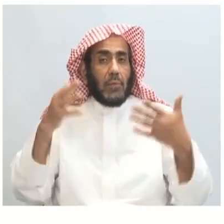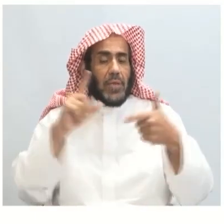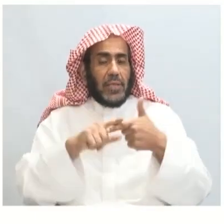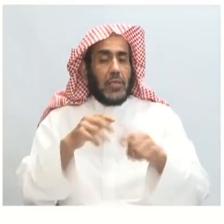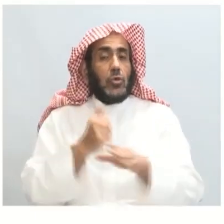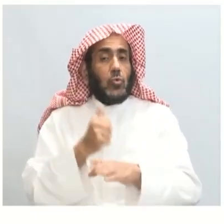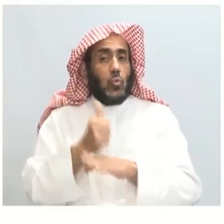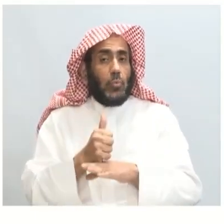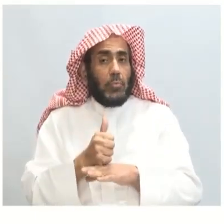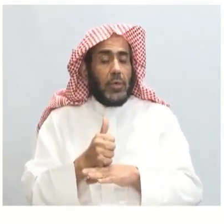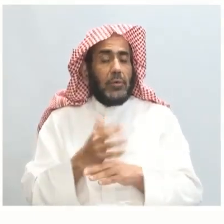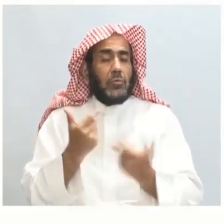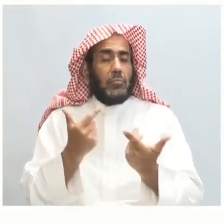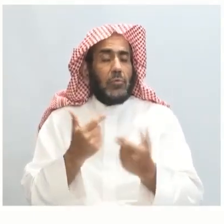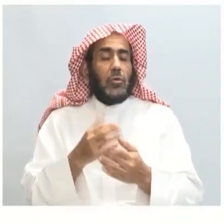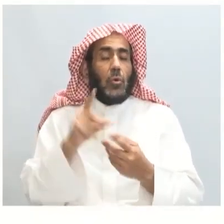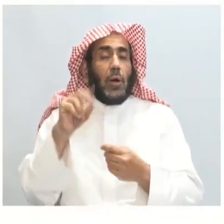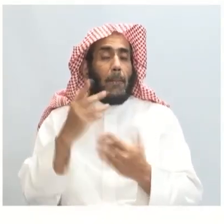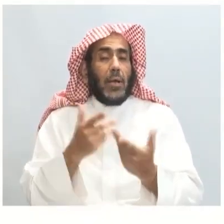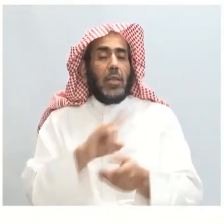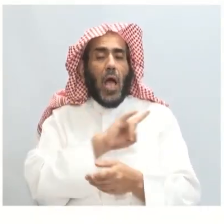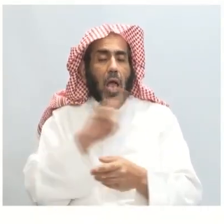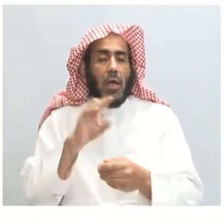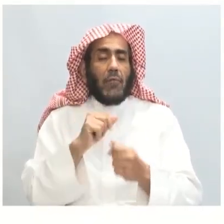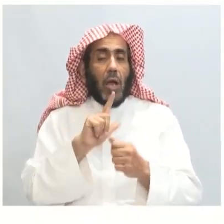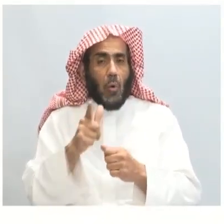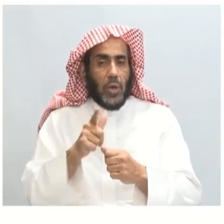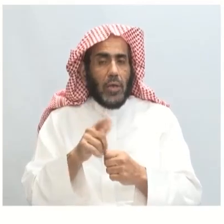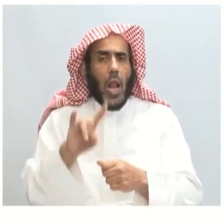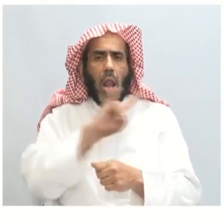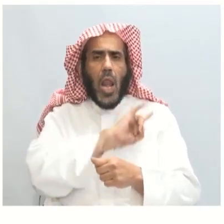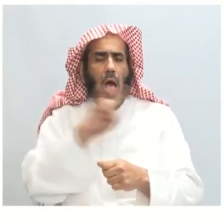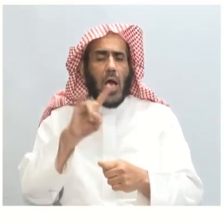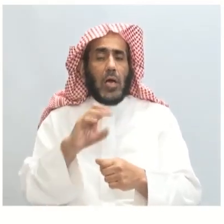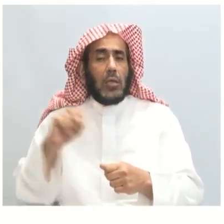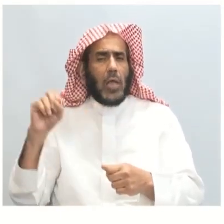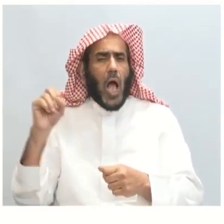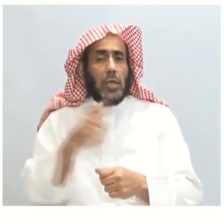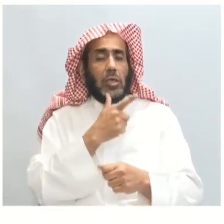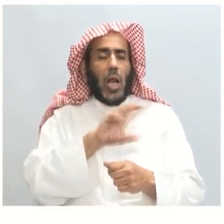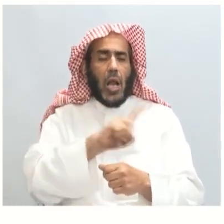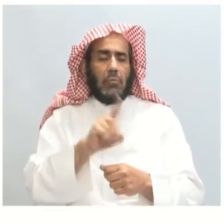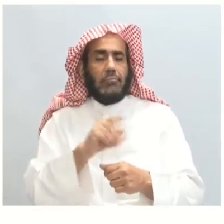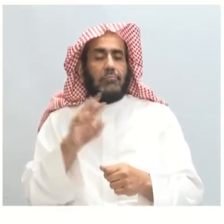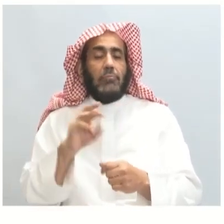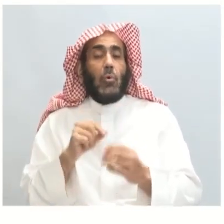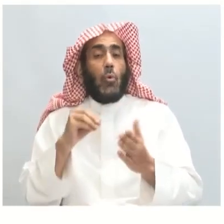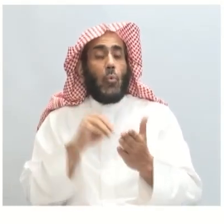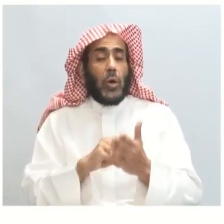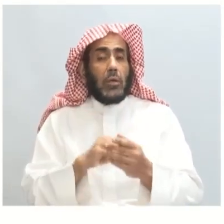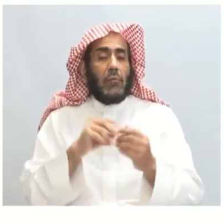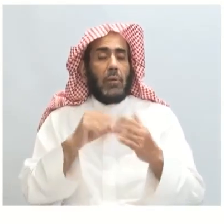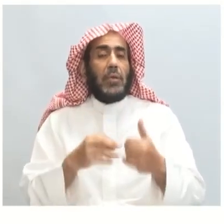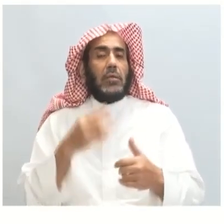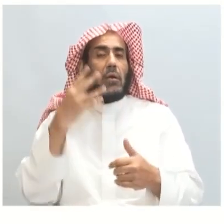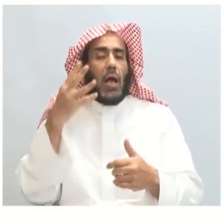اسلوب احسنتم ماذا قلنا نهي في قوله لا تتعجب ورد في البيت